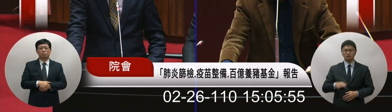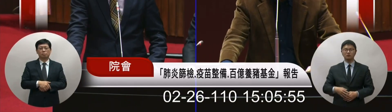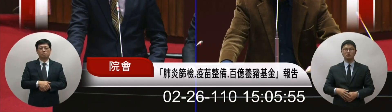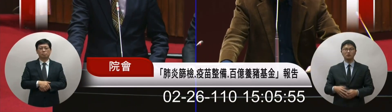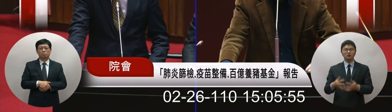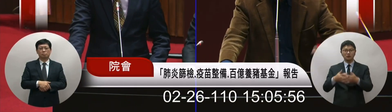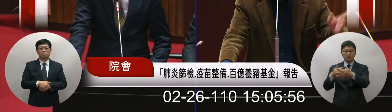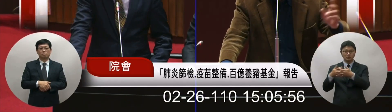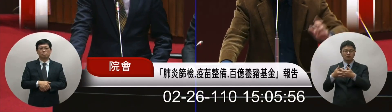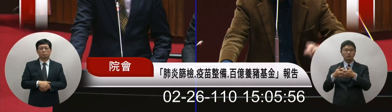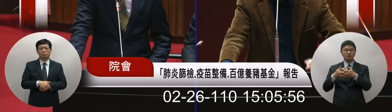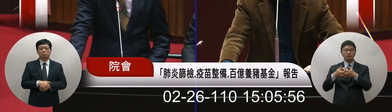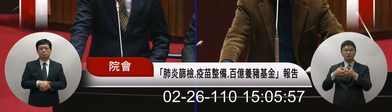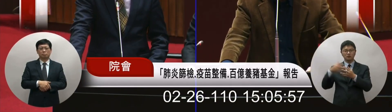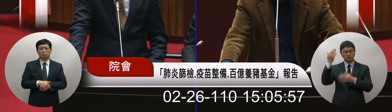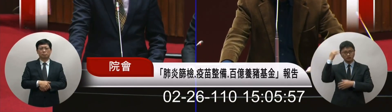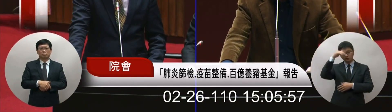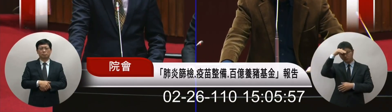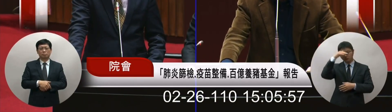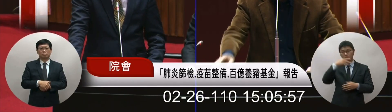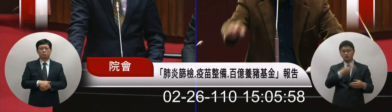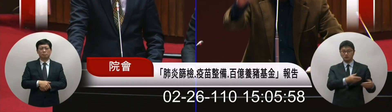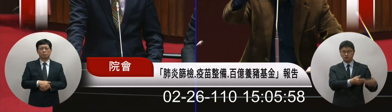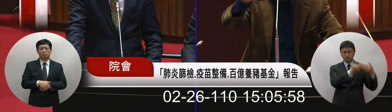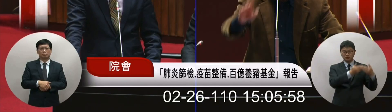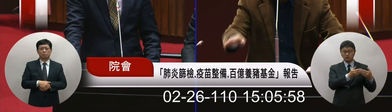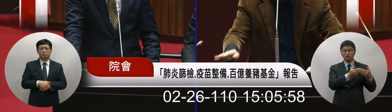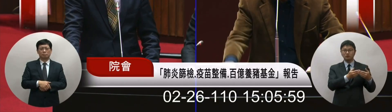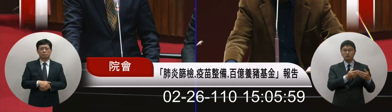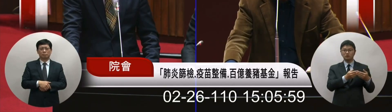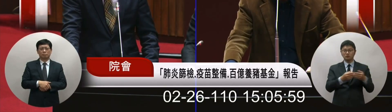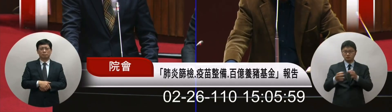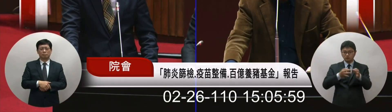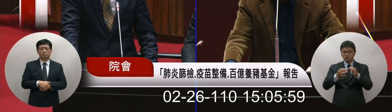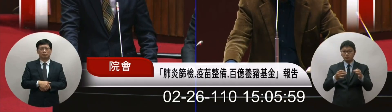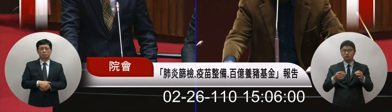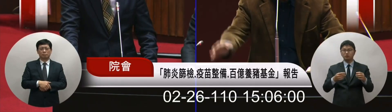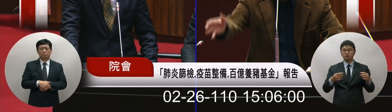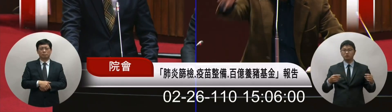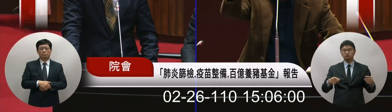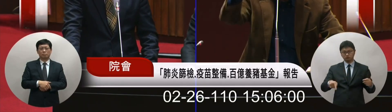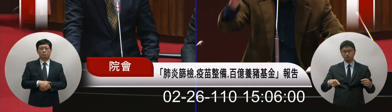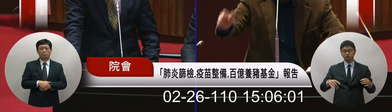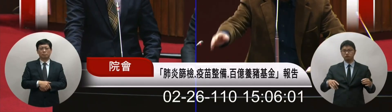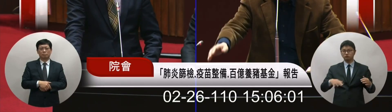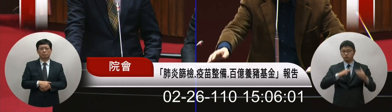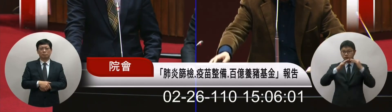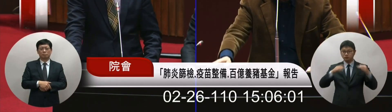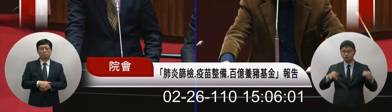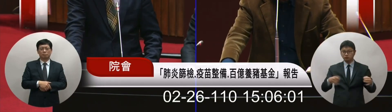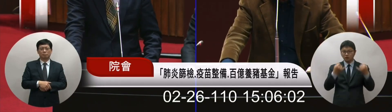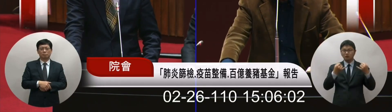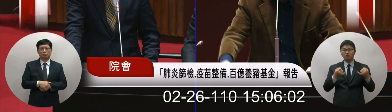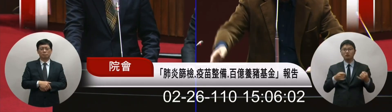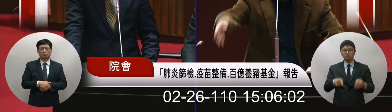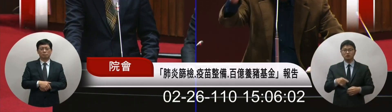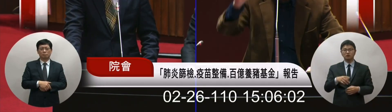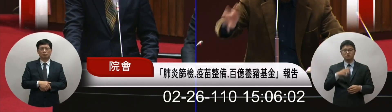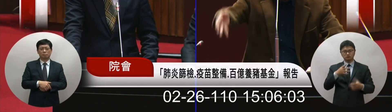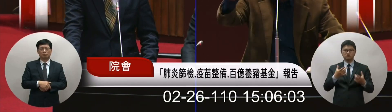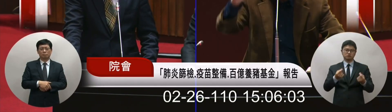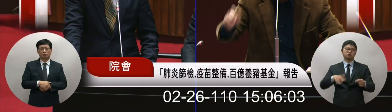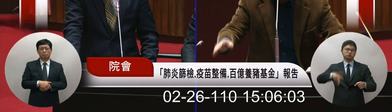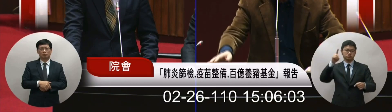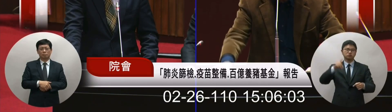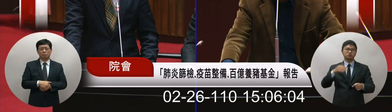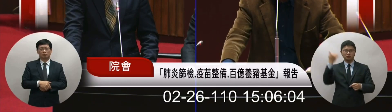跟中国大陆的贸易战争嘛是第一次啊，啊突然的就提高关税，